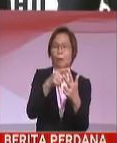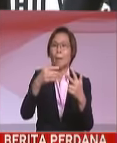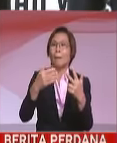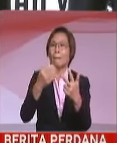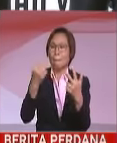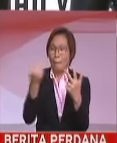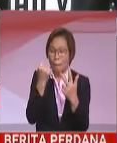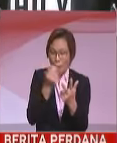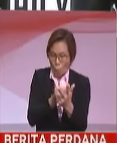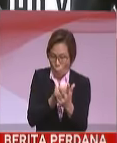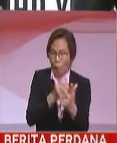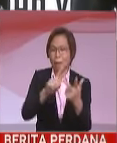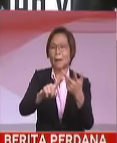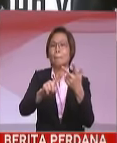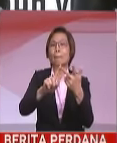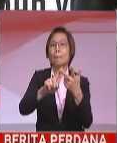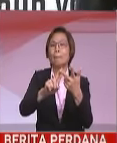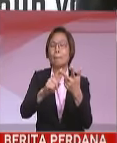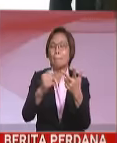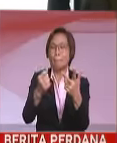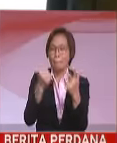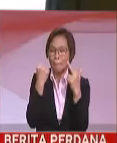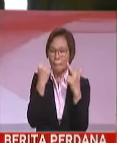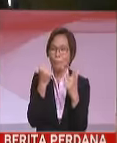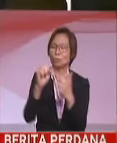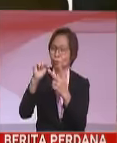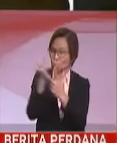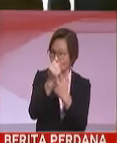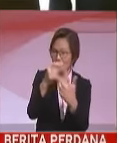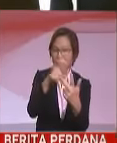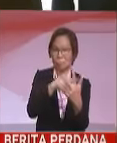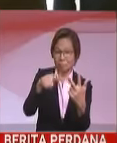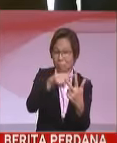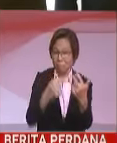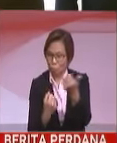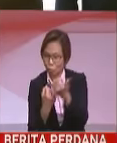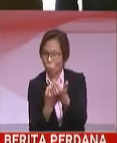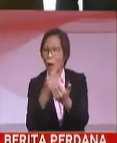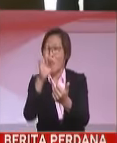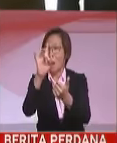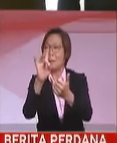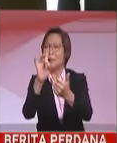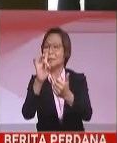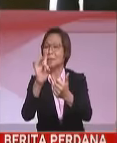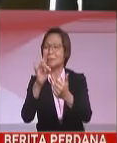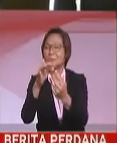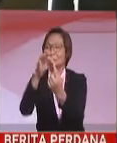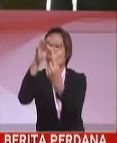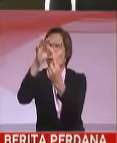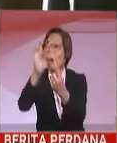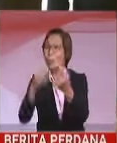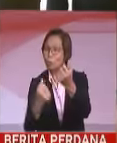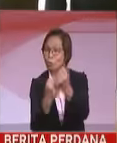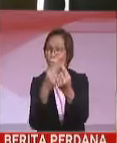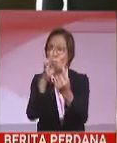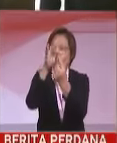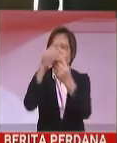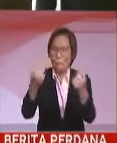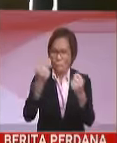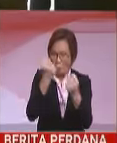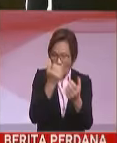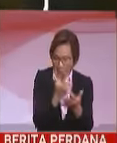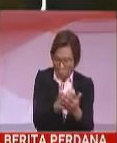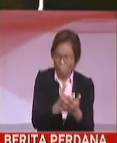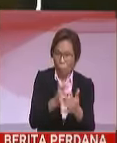fizikal dan mapan sosial. Dan ini disokong 8 teras termasuk pemerkasaan